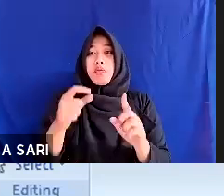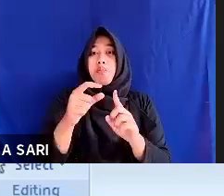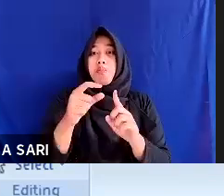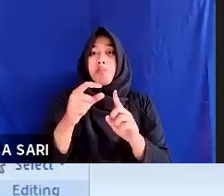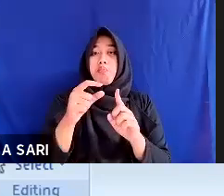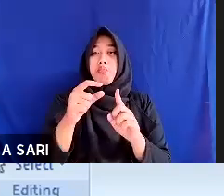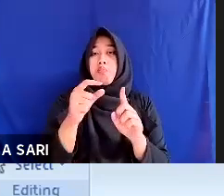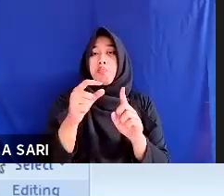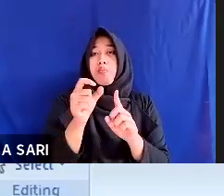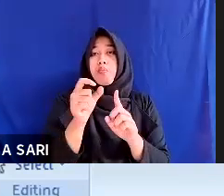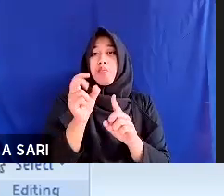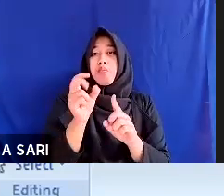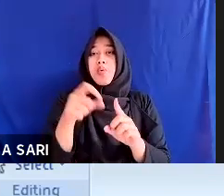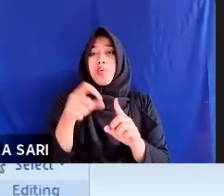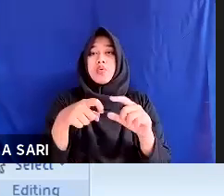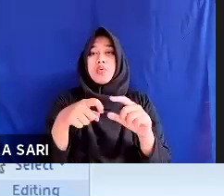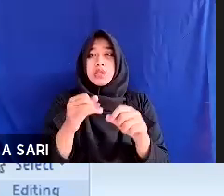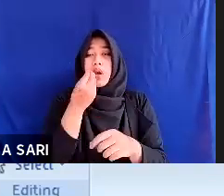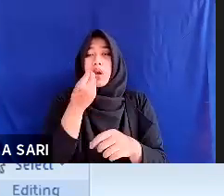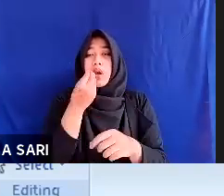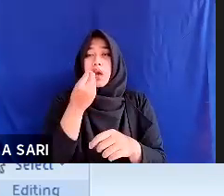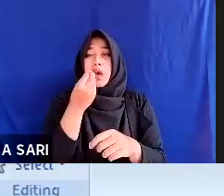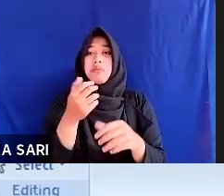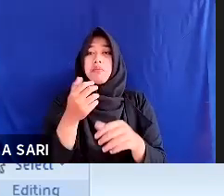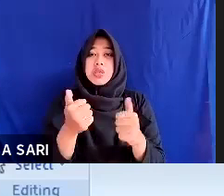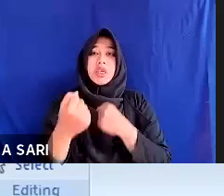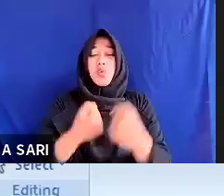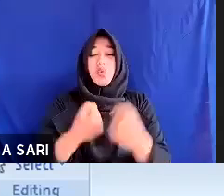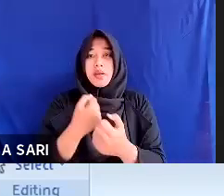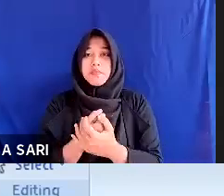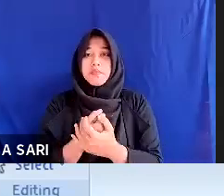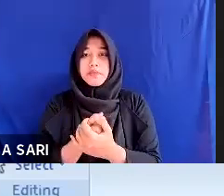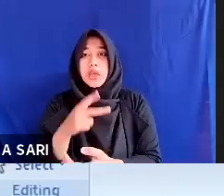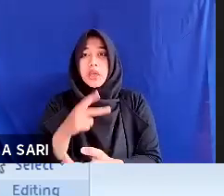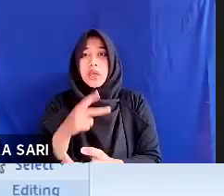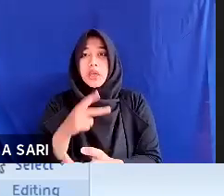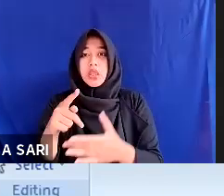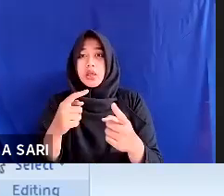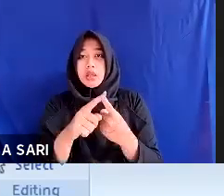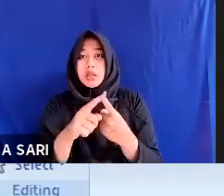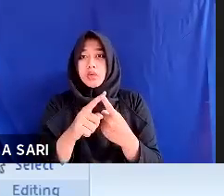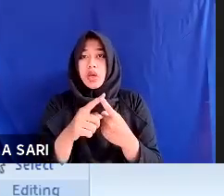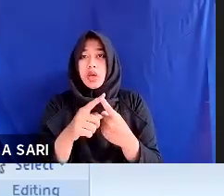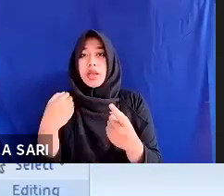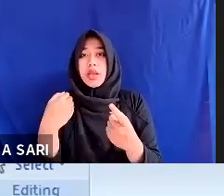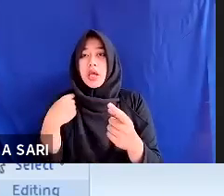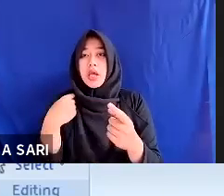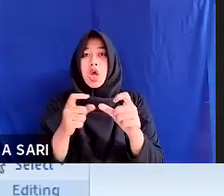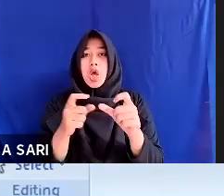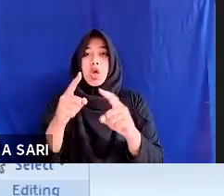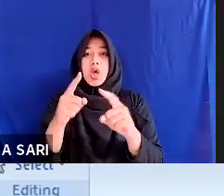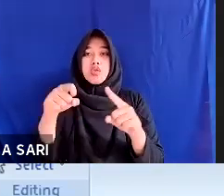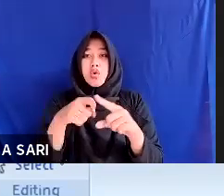bisa dilakukan. Nah, kita mulai satu, ketersediaan pangan. Ketersediaan pangan atau produksi. Ini adalah upaya-upaya